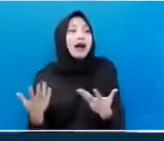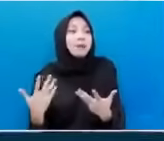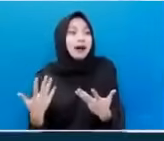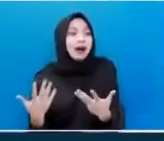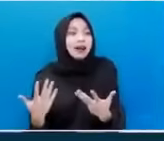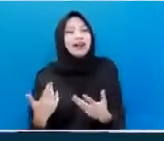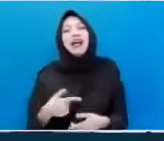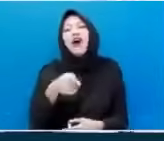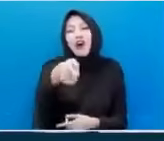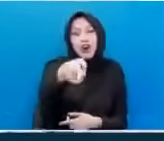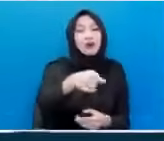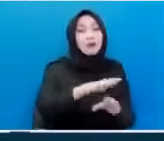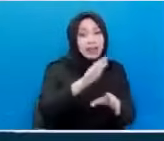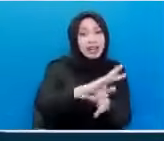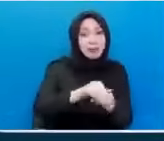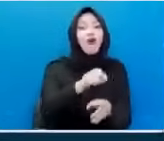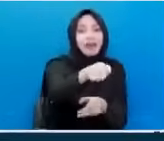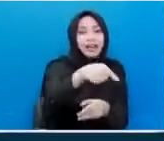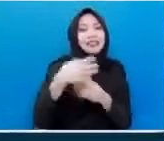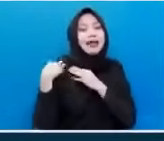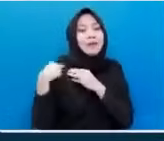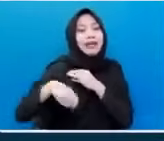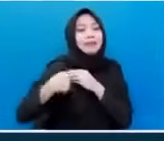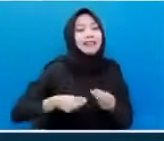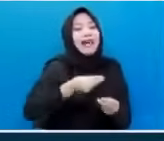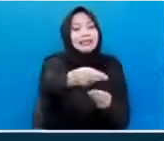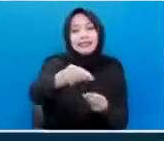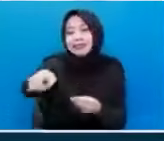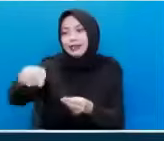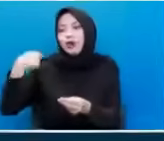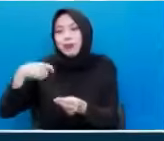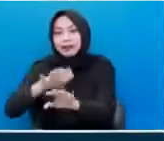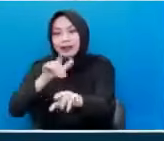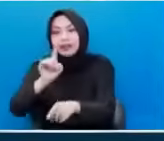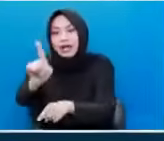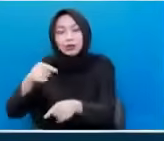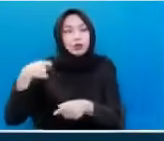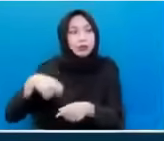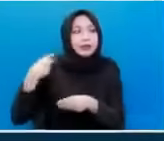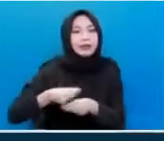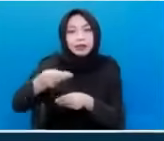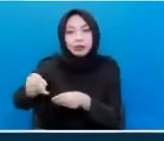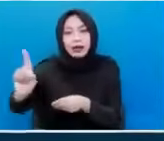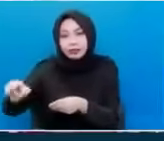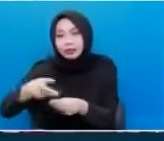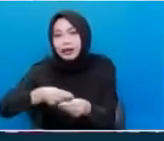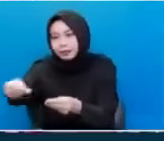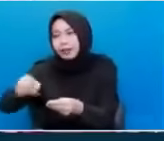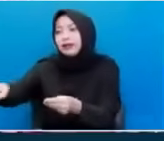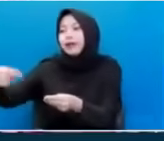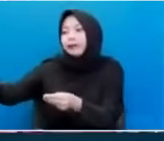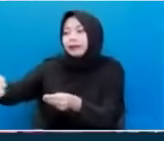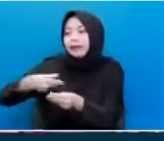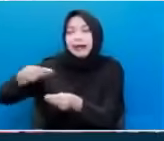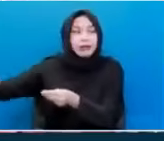bagi-bagi kursi menteri kepada partai-partai yang kita tahu dalam sejarahnya menteri-menteri yang berasal dari kalangan teknokrat